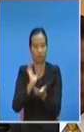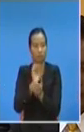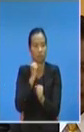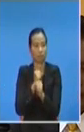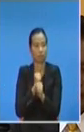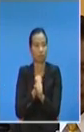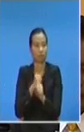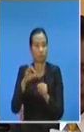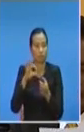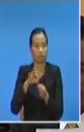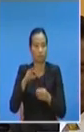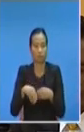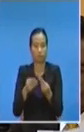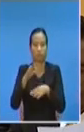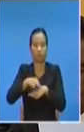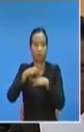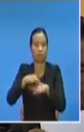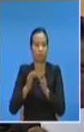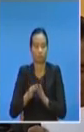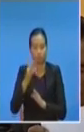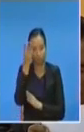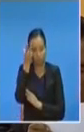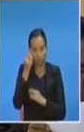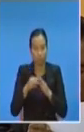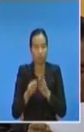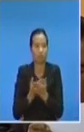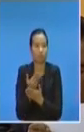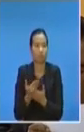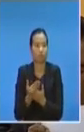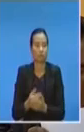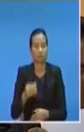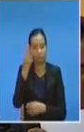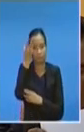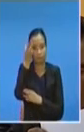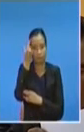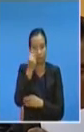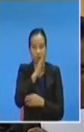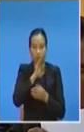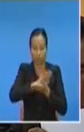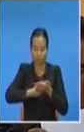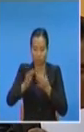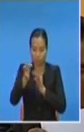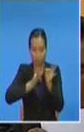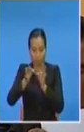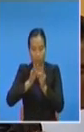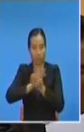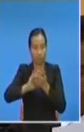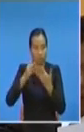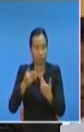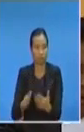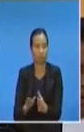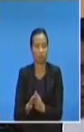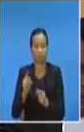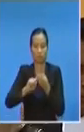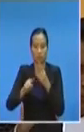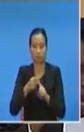ลเนี่ยมาร่วมกันคิดอย่างไรก็ตามผมคิดว่าหลังจากที่ผมชี้แจงเสร็จแล้วเนี่ยข้อเสนอแนะจากเพื่อนสมา